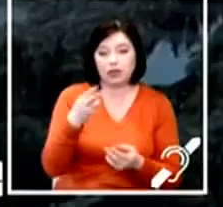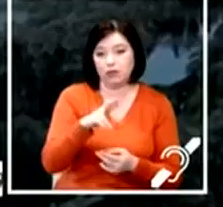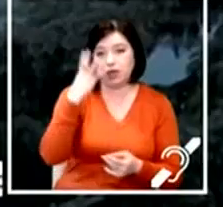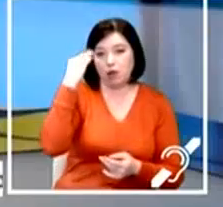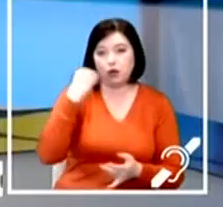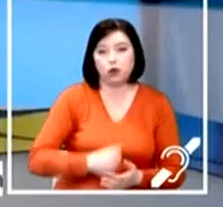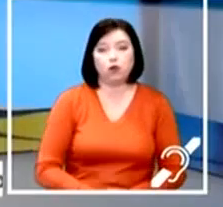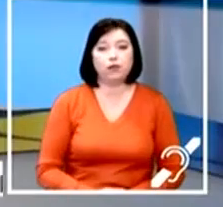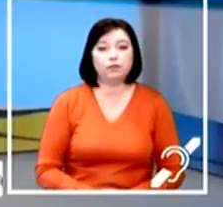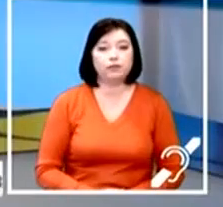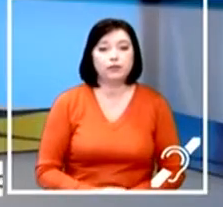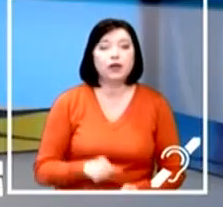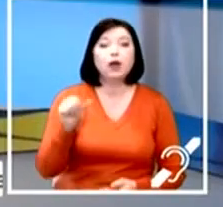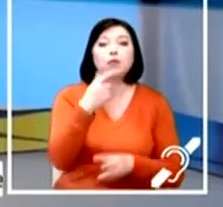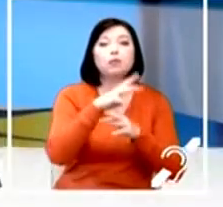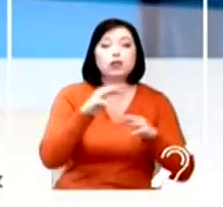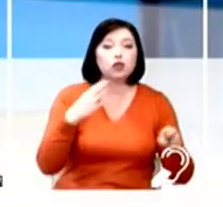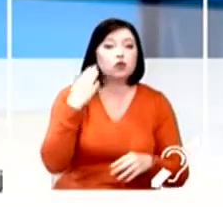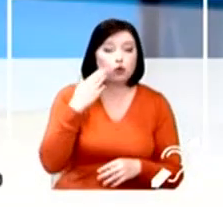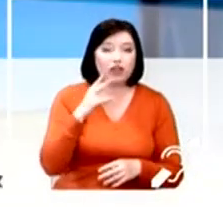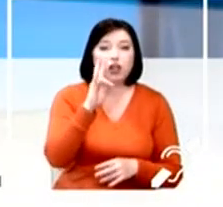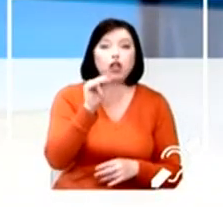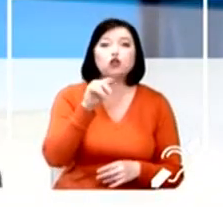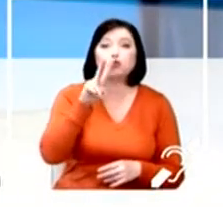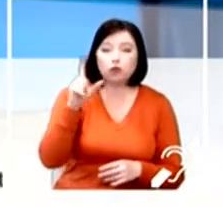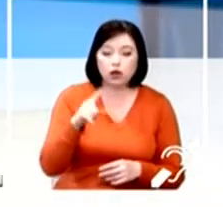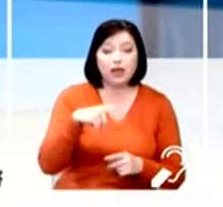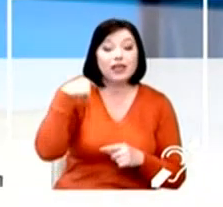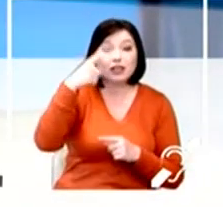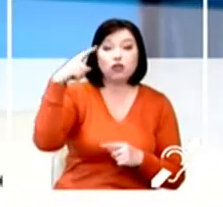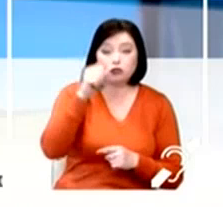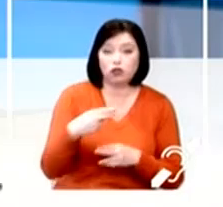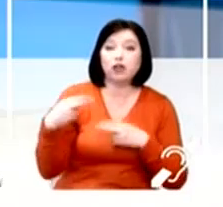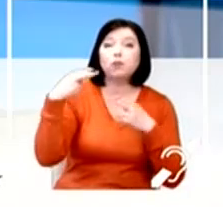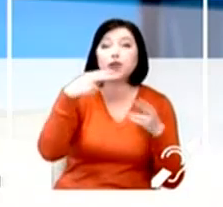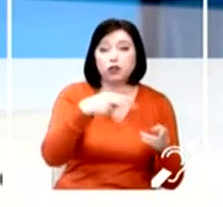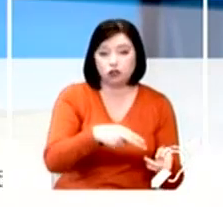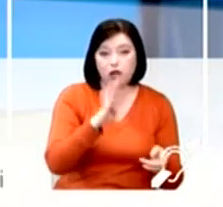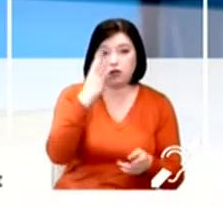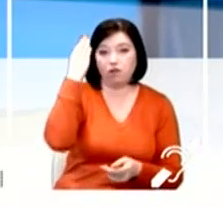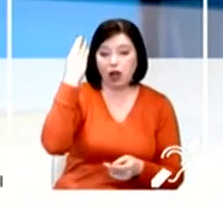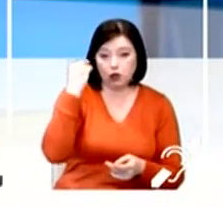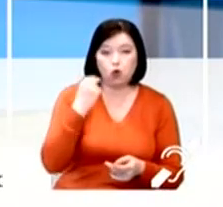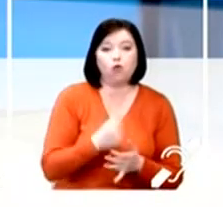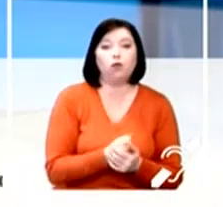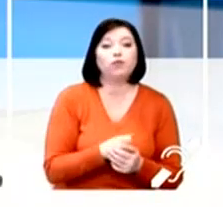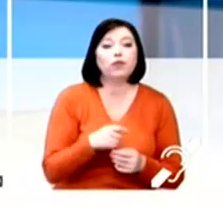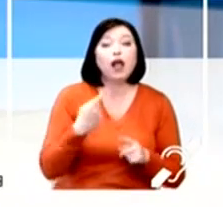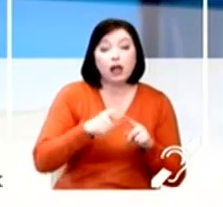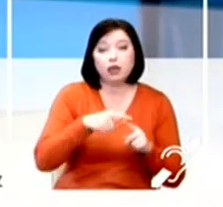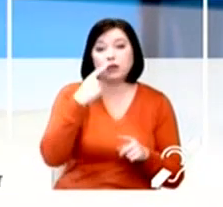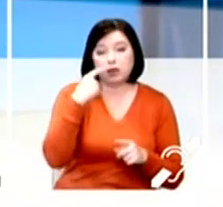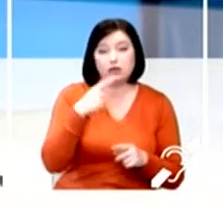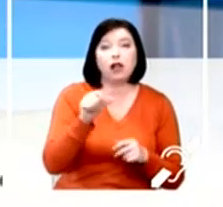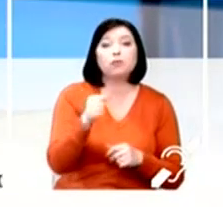Chișinău. Prim-ministrul României Nicolae Ciucă vine săptămâna viitoare într-o vizită de lucru în Republica Moldova. Anunțul a